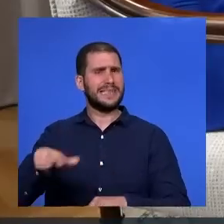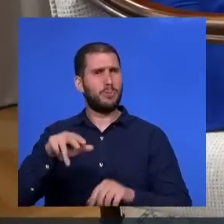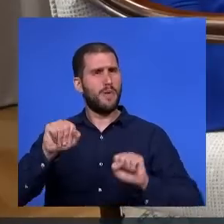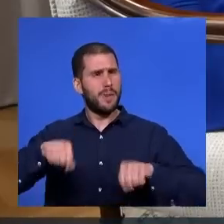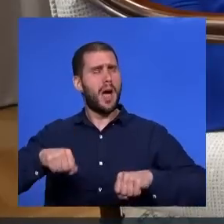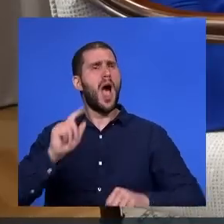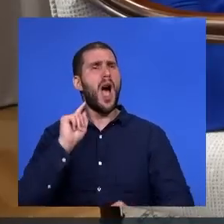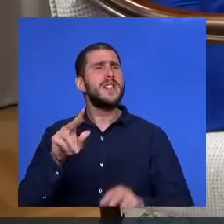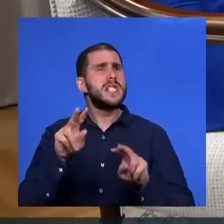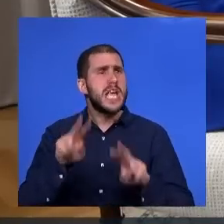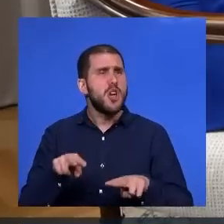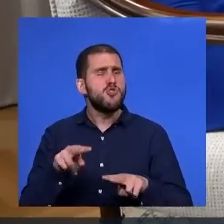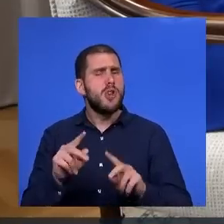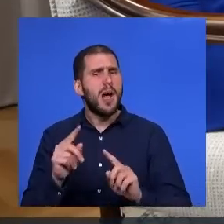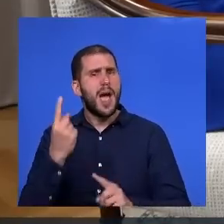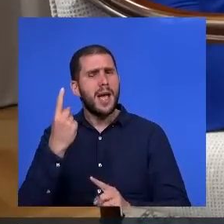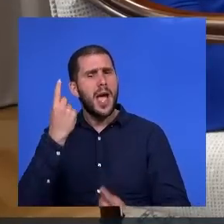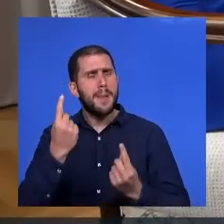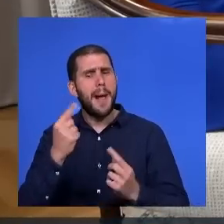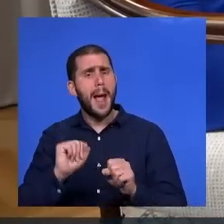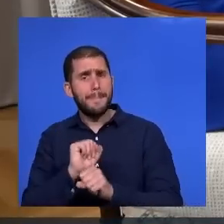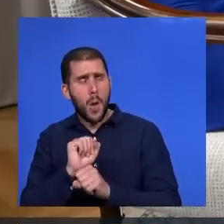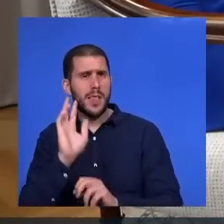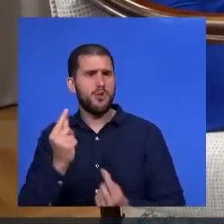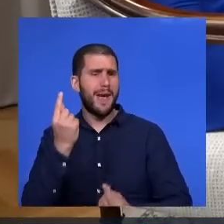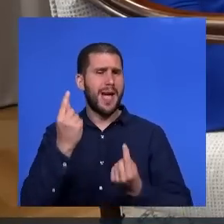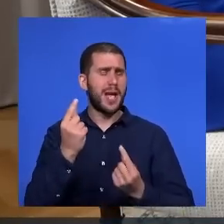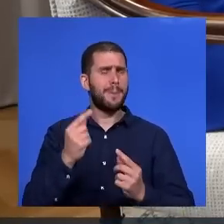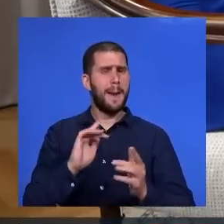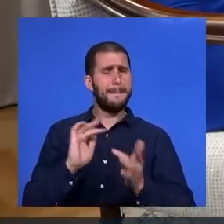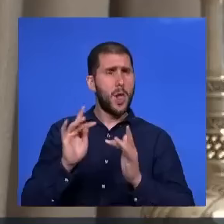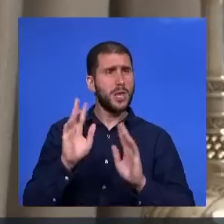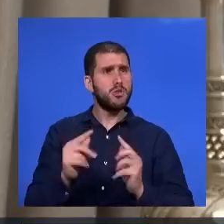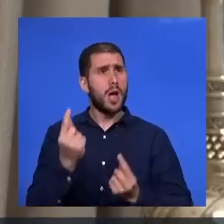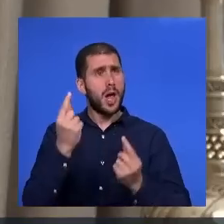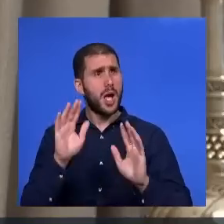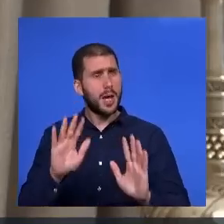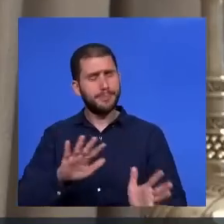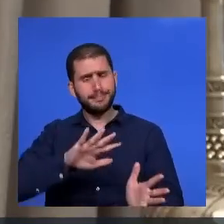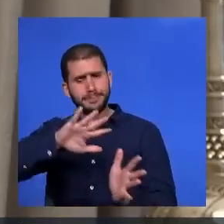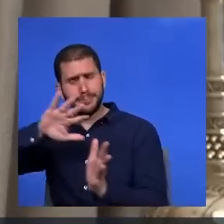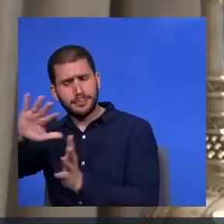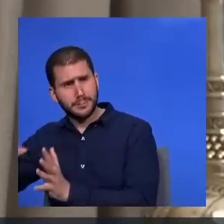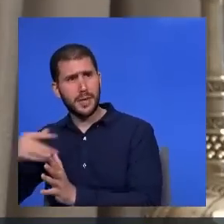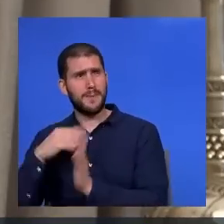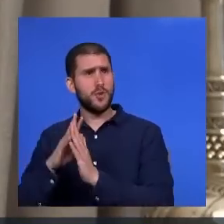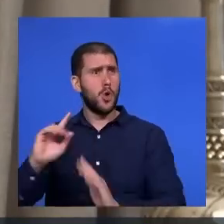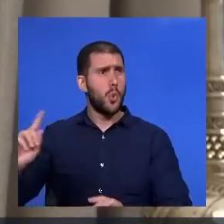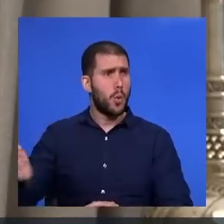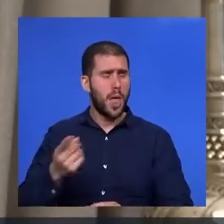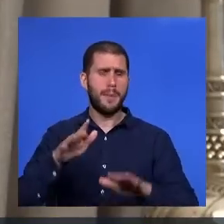באמת, יש לנו רגעים למחאה, ויש לנו רגעים למחלוקת, ויש רגעים שבהם אני קורא לכולם